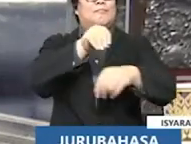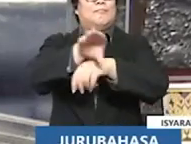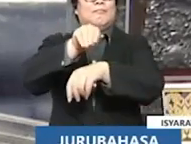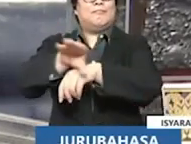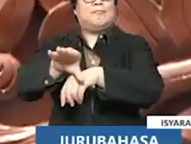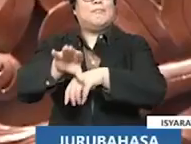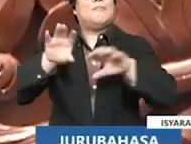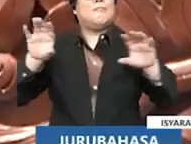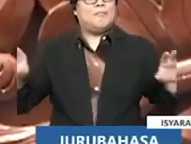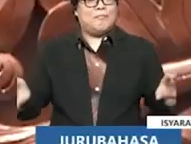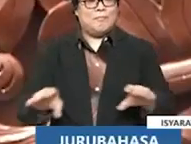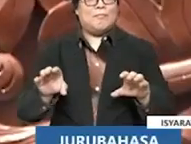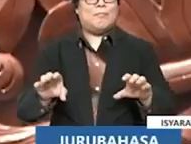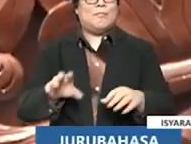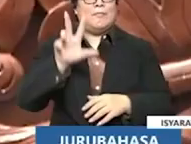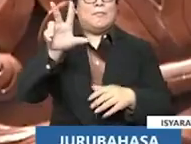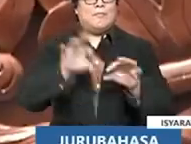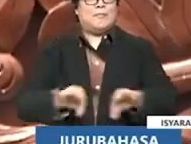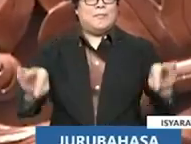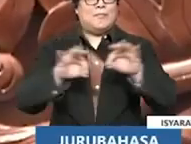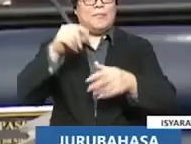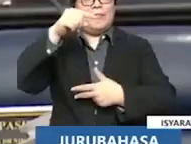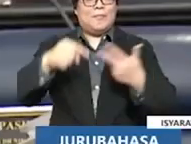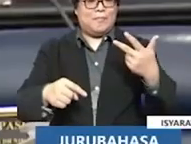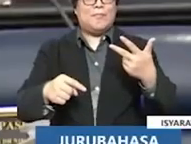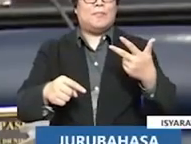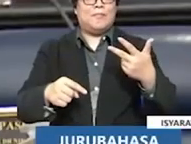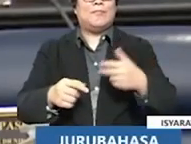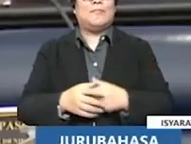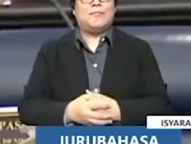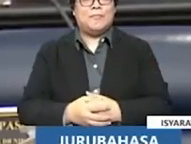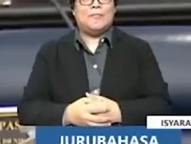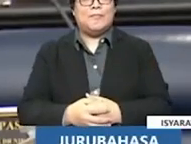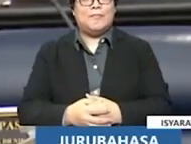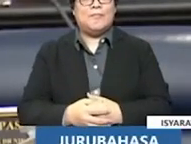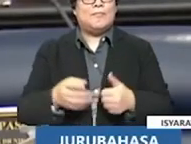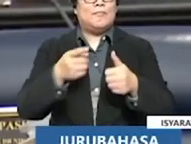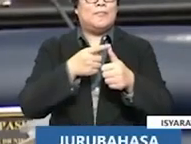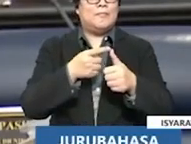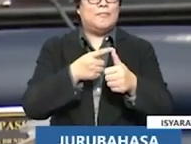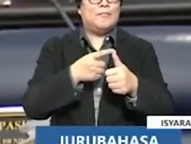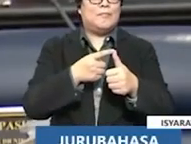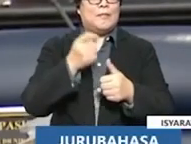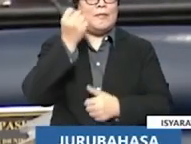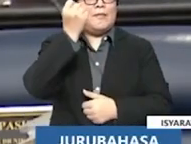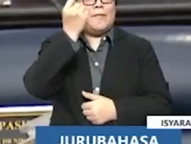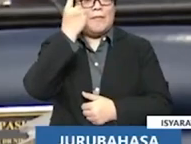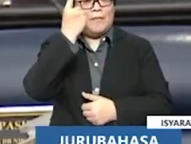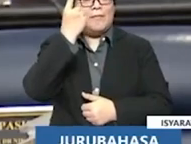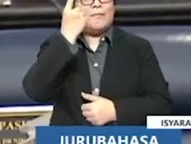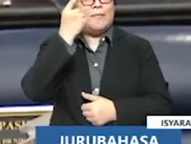agar melaksanakan tiga perkara penting apabila menggunakan skim BNPL. Pertamanya ialah fahami terlebih